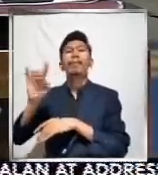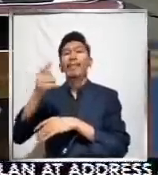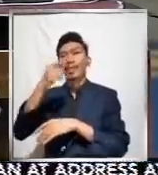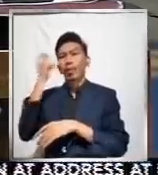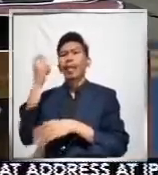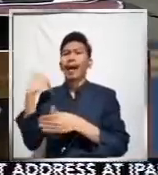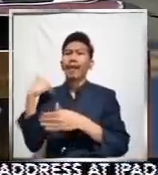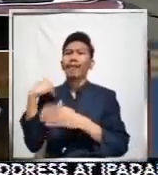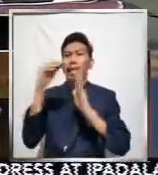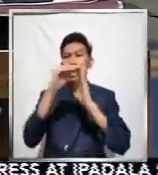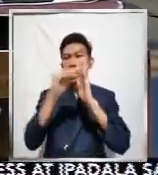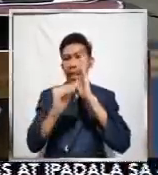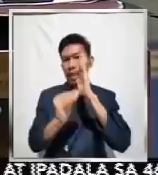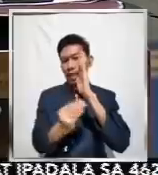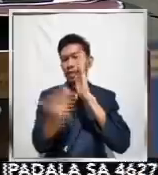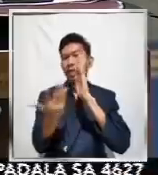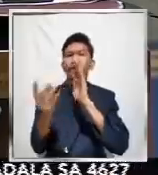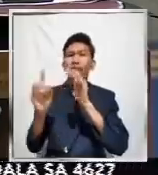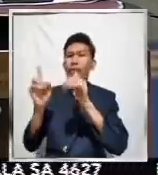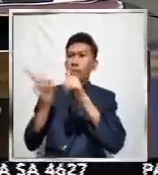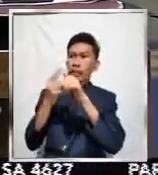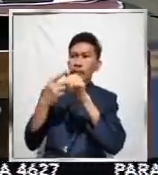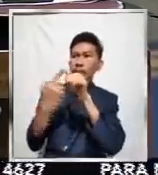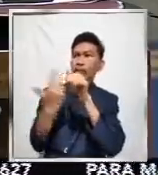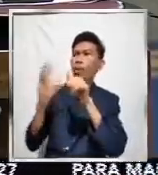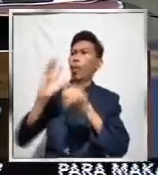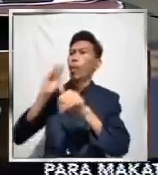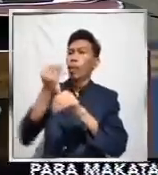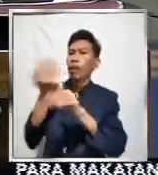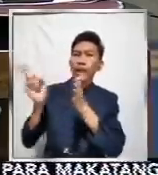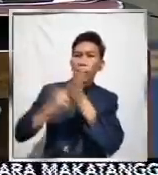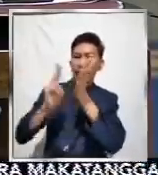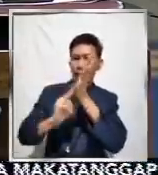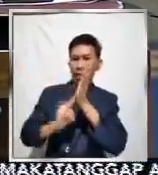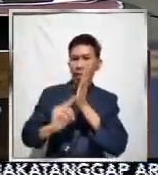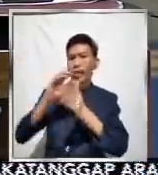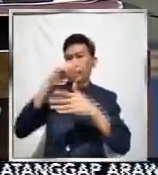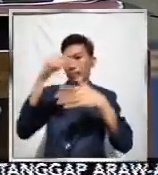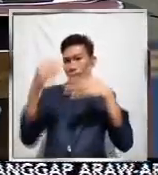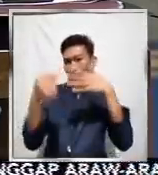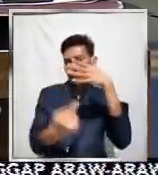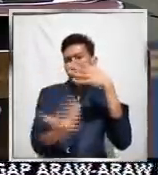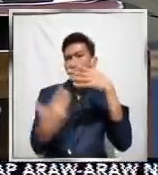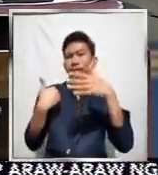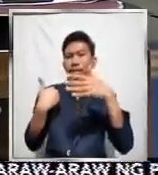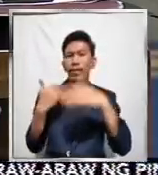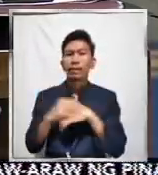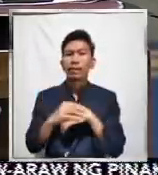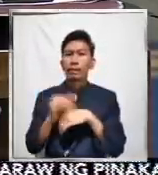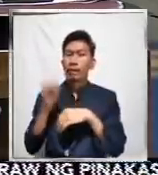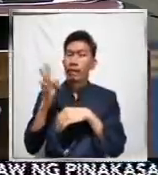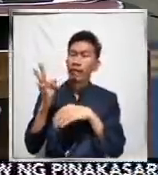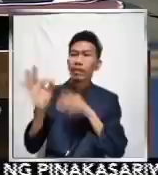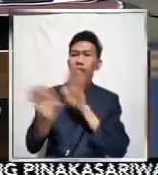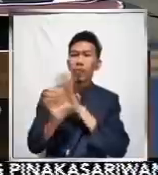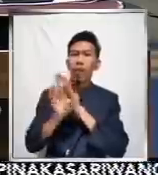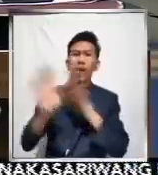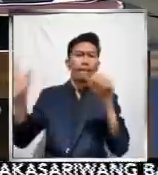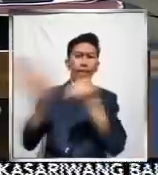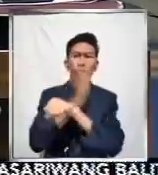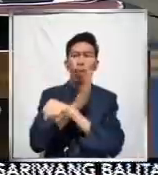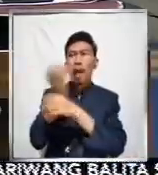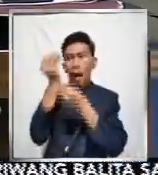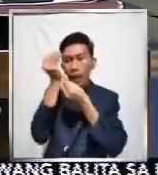agency na puno na po yung spots at there's a very small chance that we will be able to